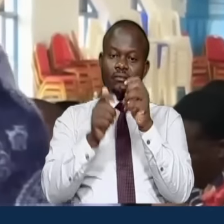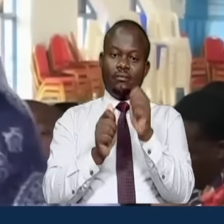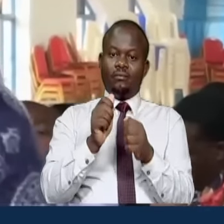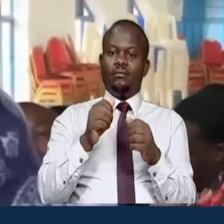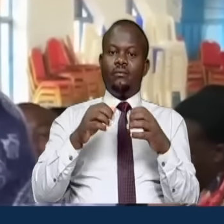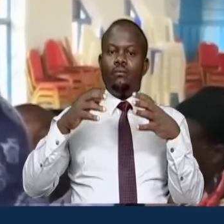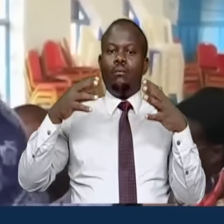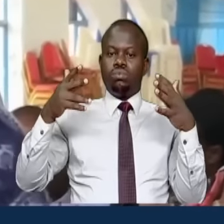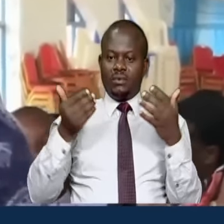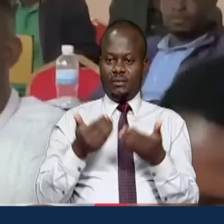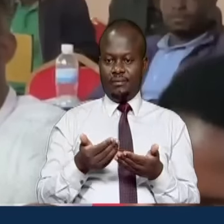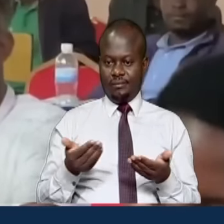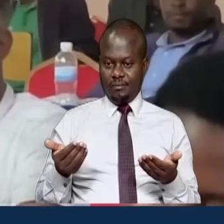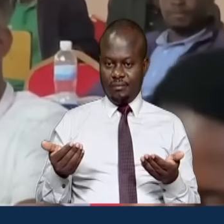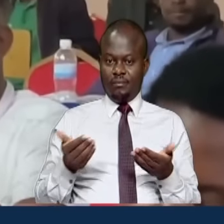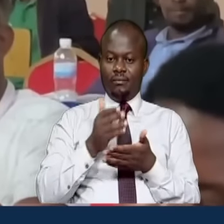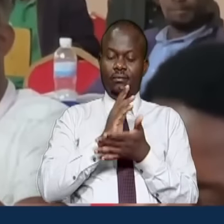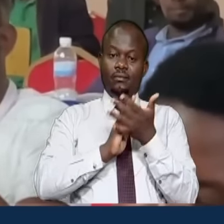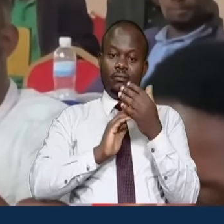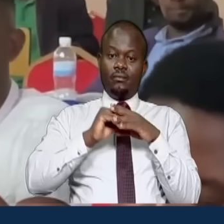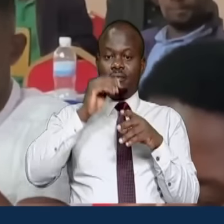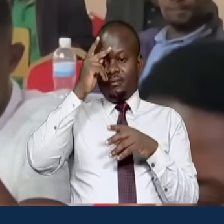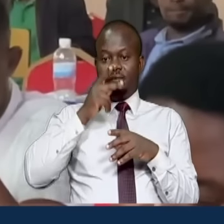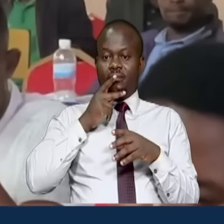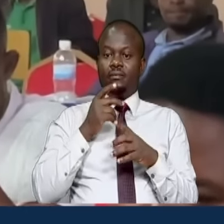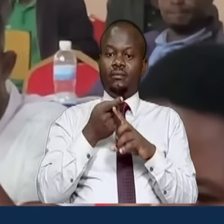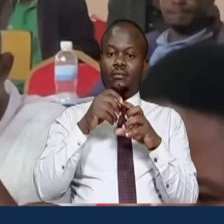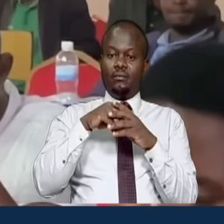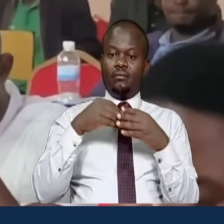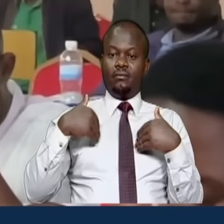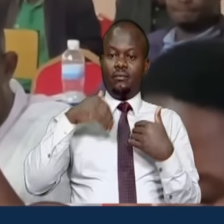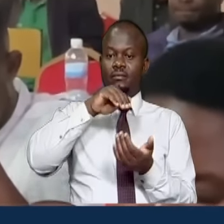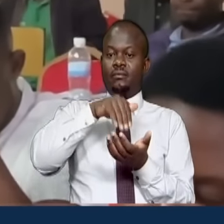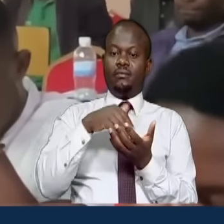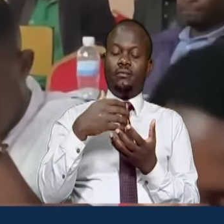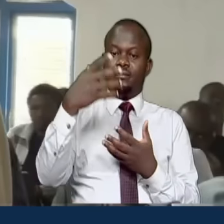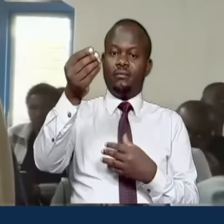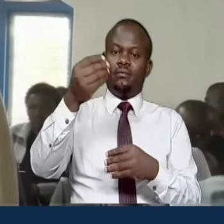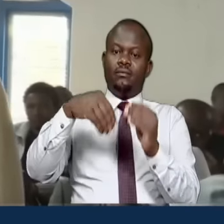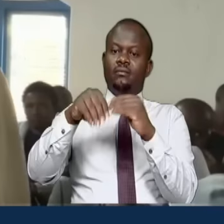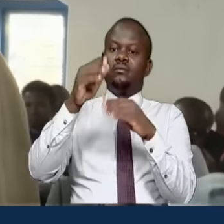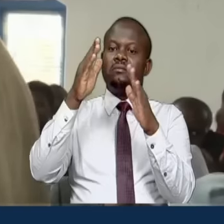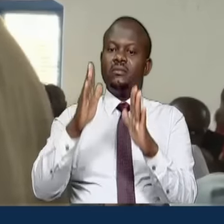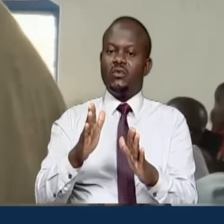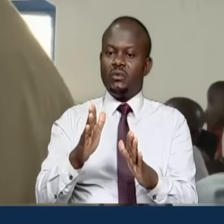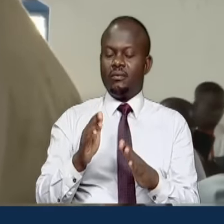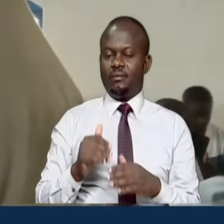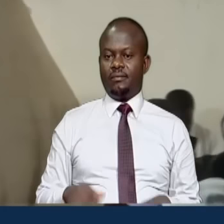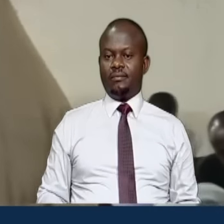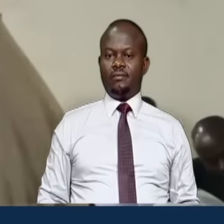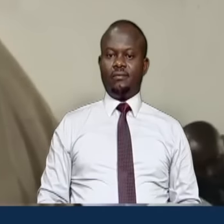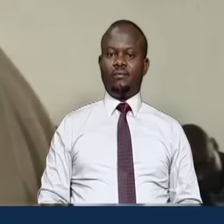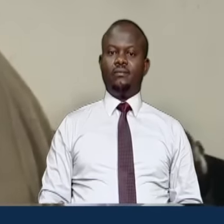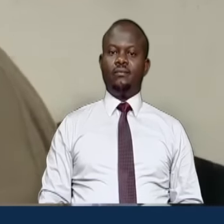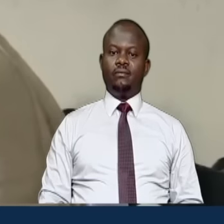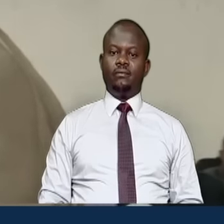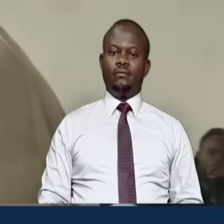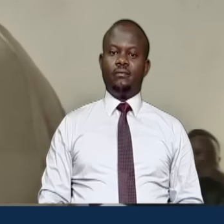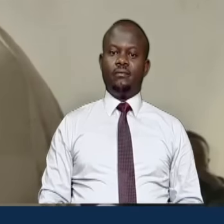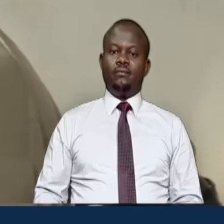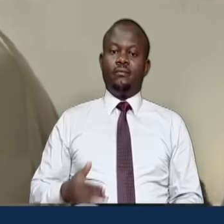kibondo, bamwe mu babyeyi bayavana ku kigo nderabuzima bayajyana ku isoko. Tujyapimana iyo tugiye